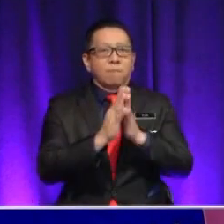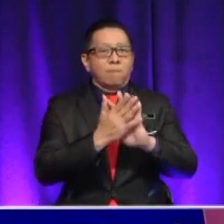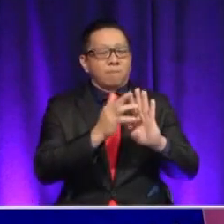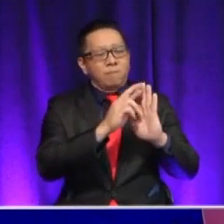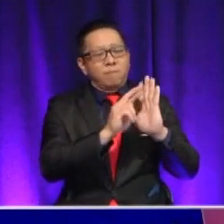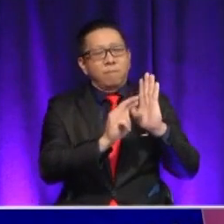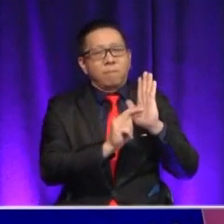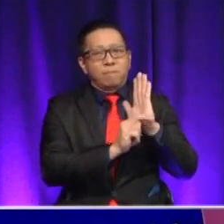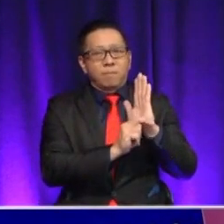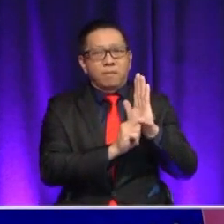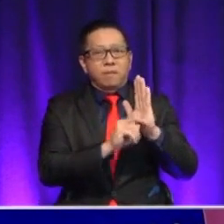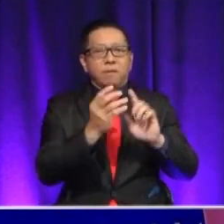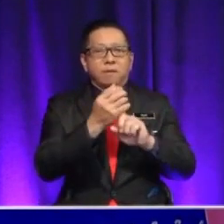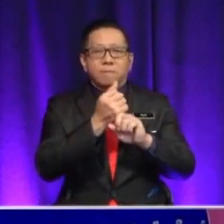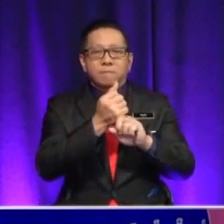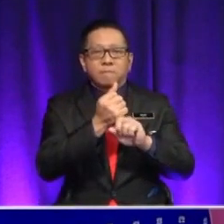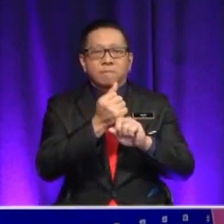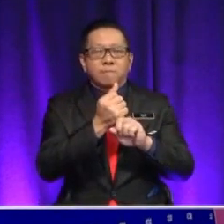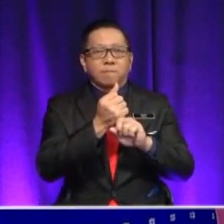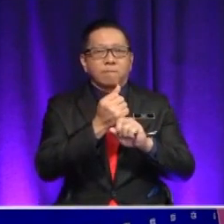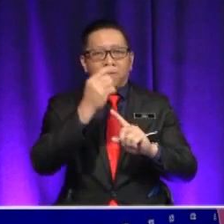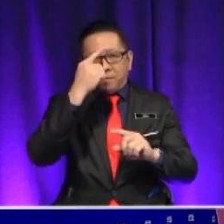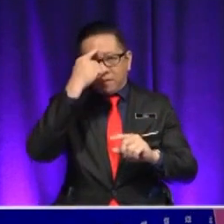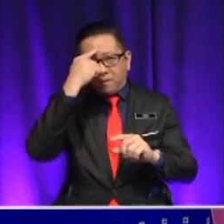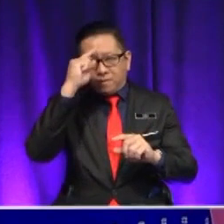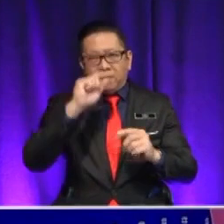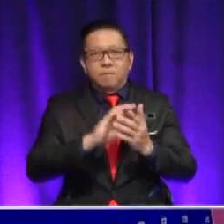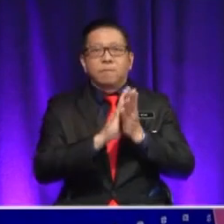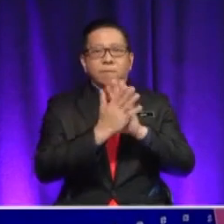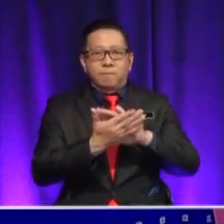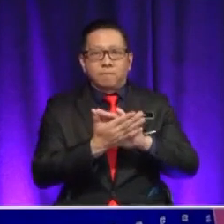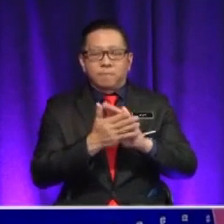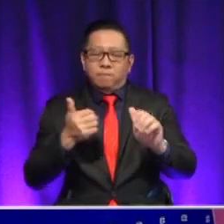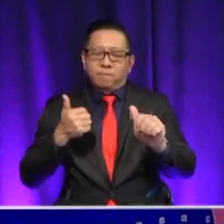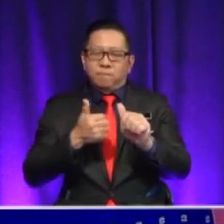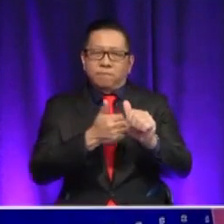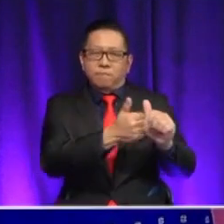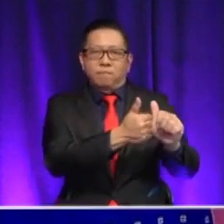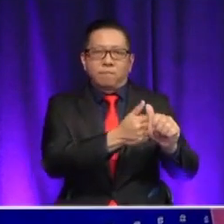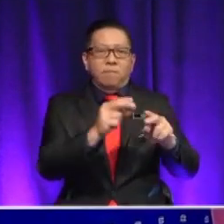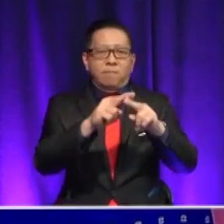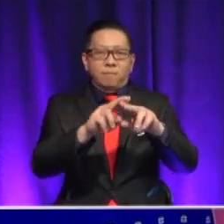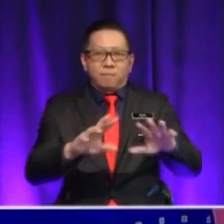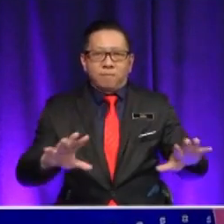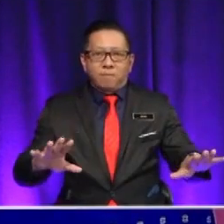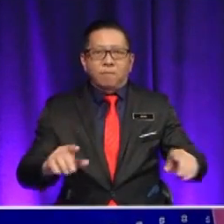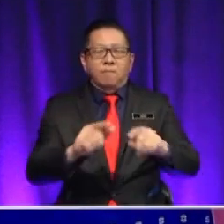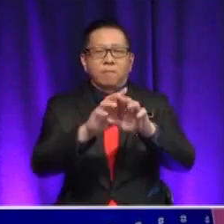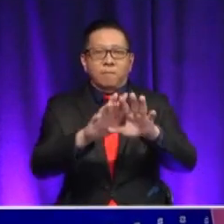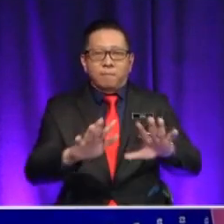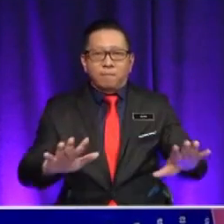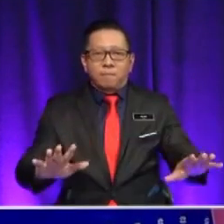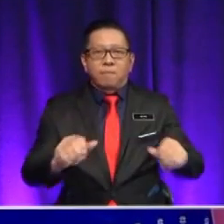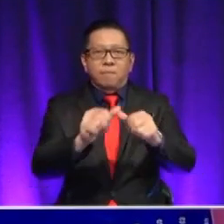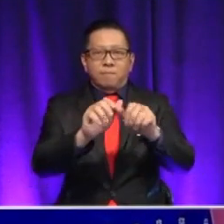semua rakyat di Malaysia sekarang untuk menjadikan kehidupan kita lebih harmoni, lebih aman tanpa